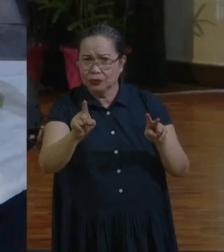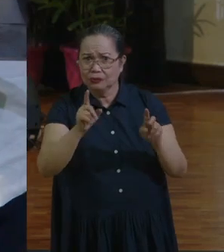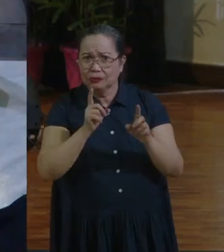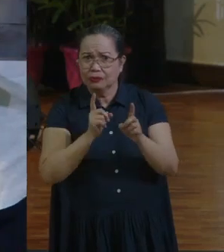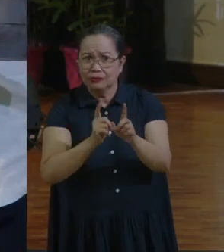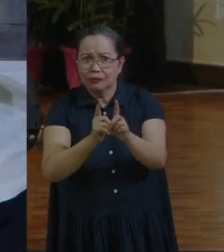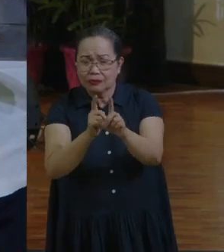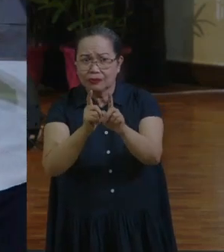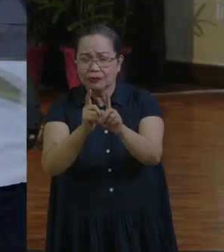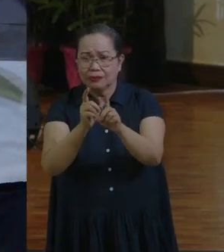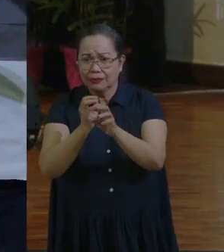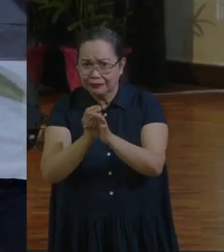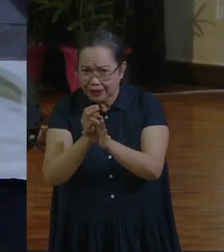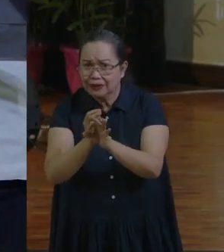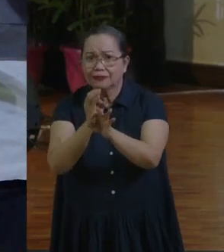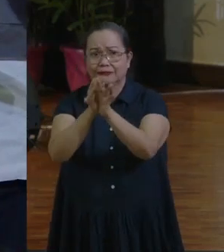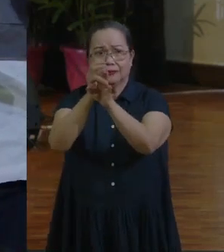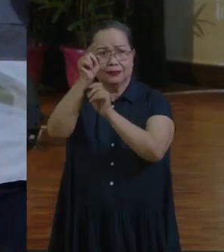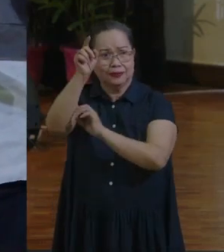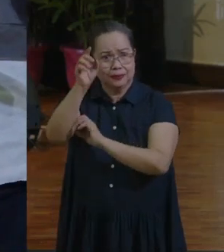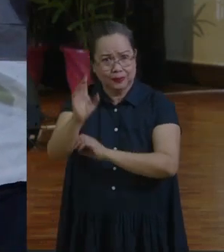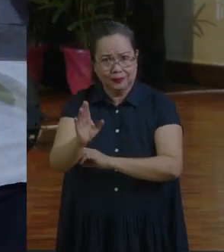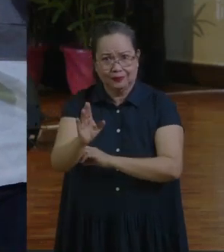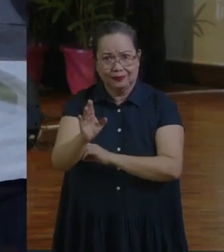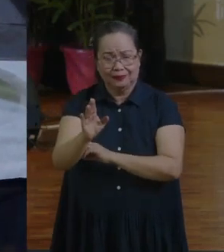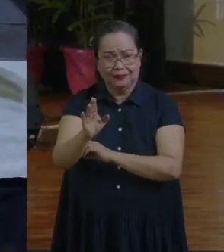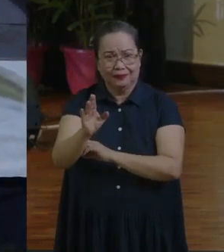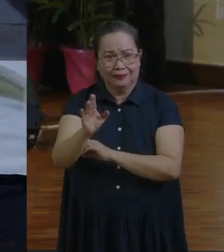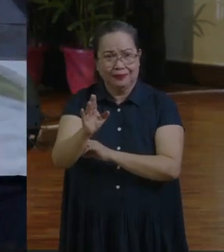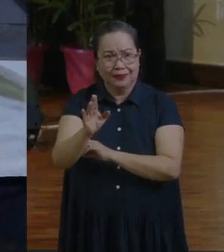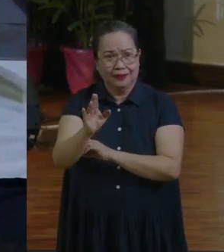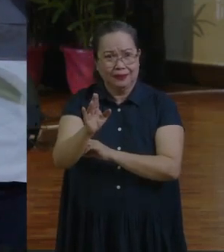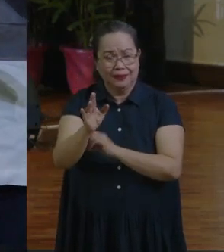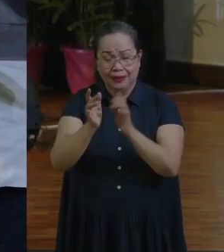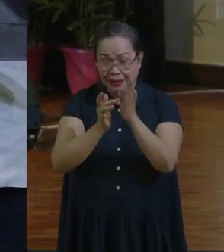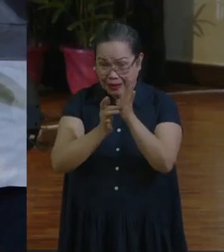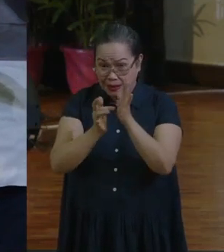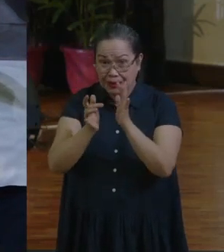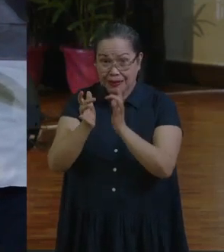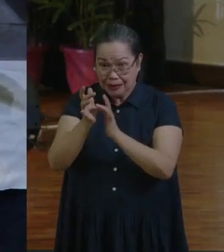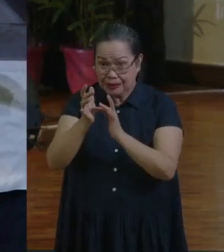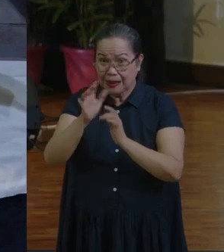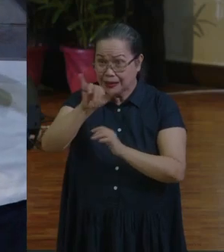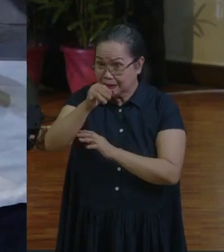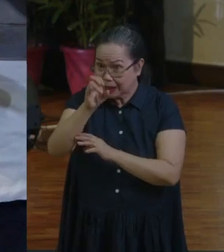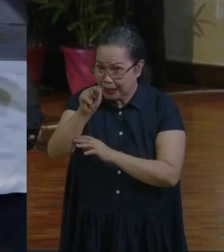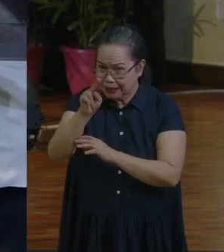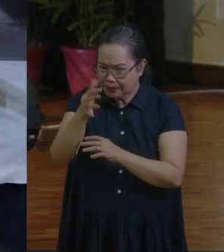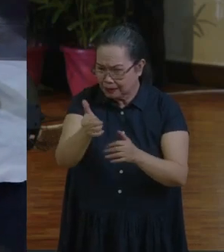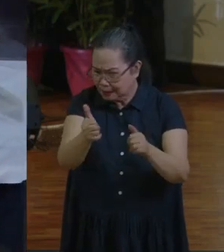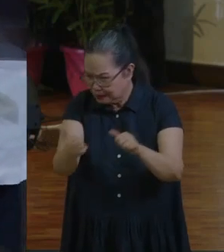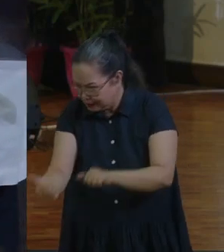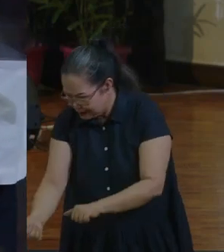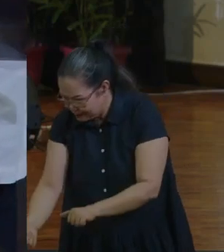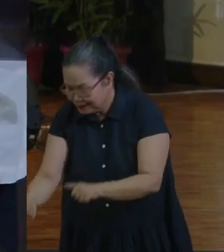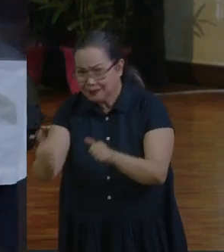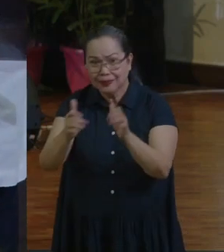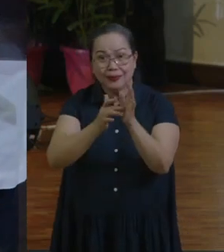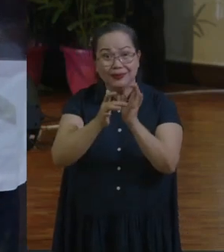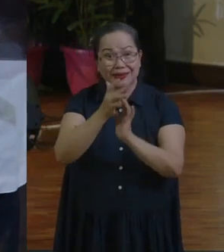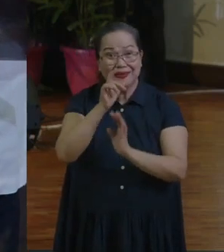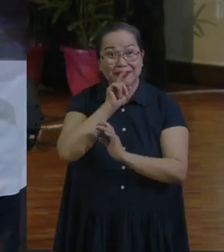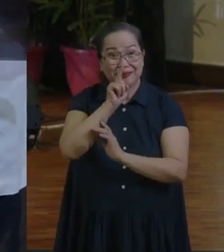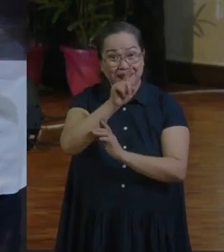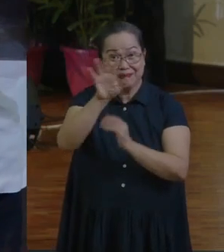verse 28, galing mismo sa kay Jesus. Ang sabi niya sa verse 28, I tell you, among